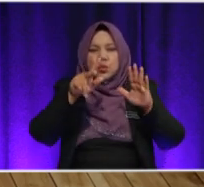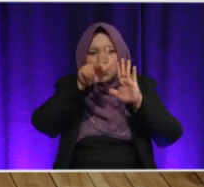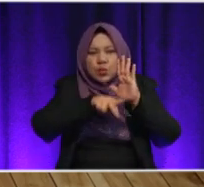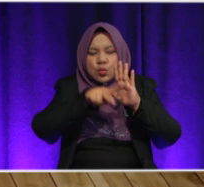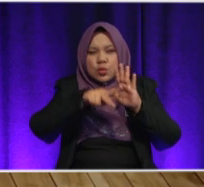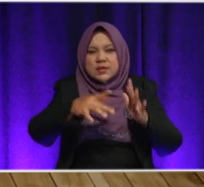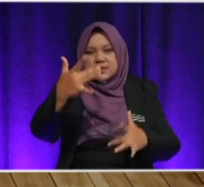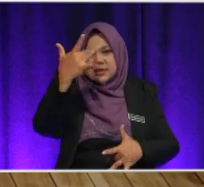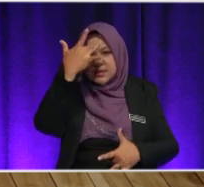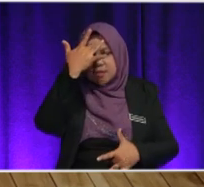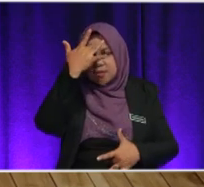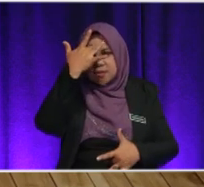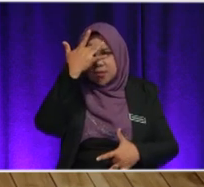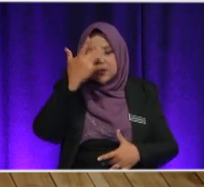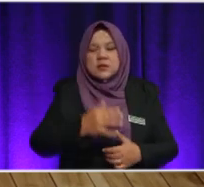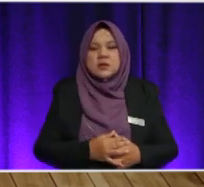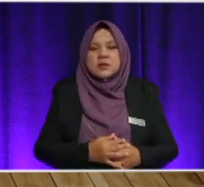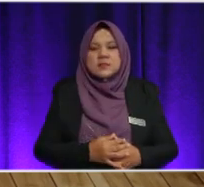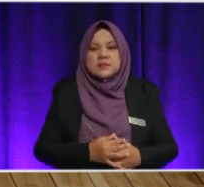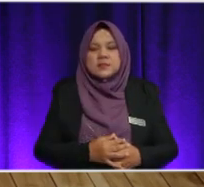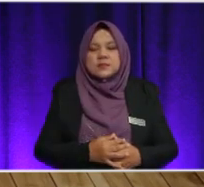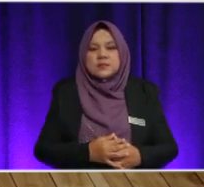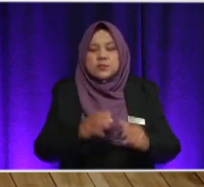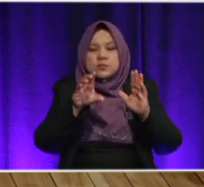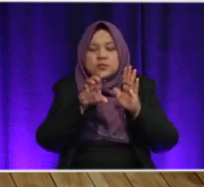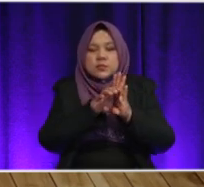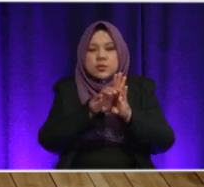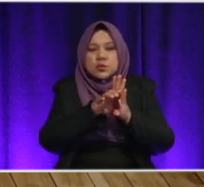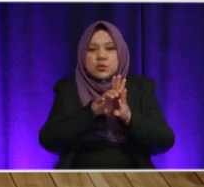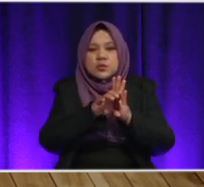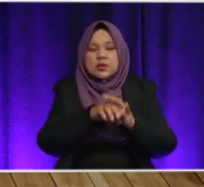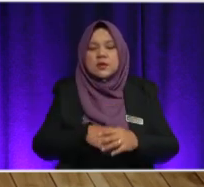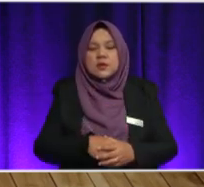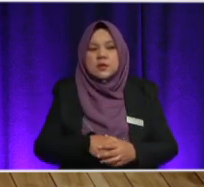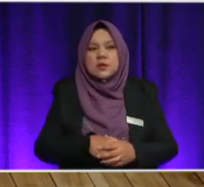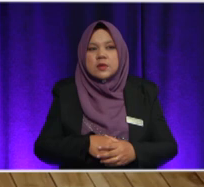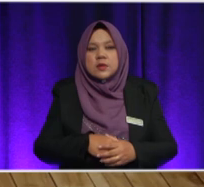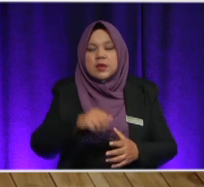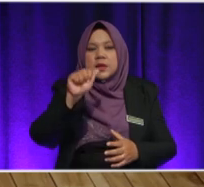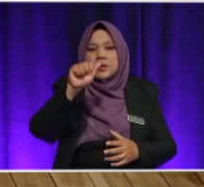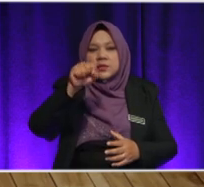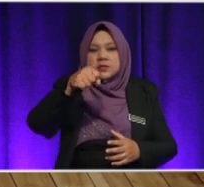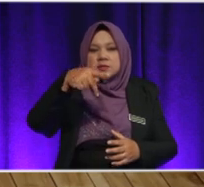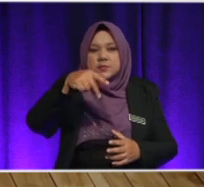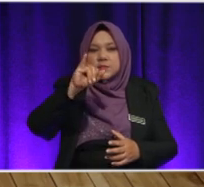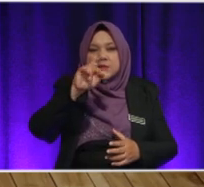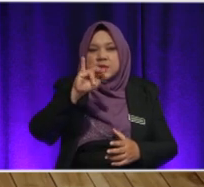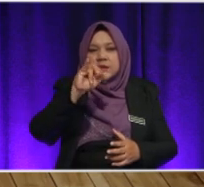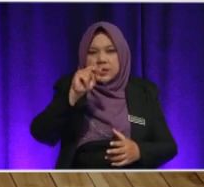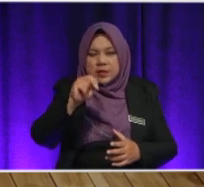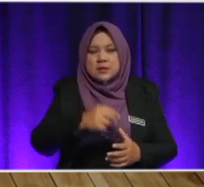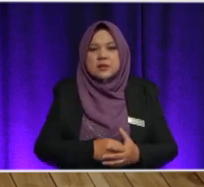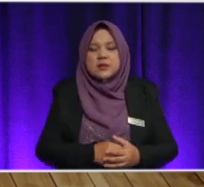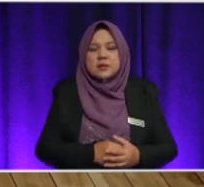kesakitan nah memiliki kan kesakitan contoh energi adalah seperti aspirin Paracetamol dan